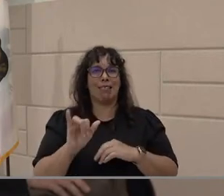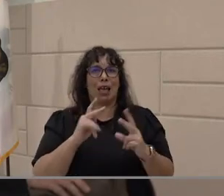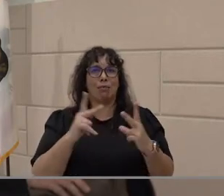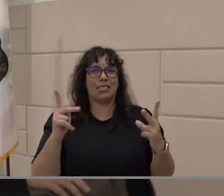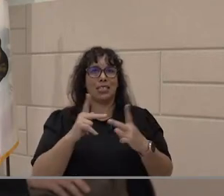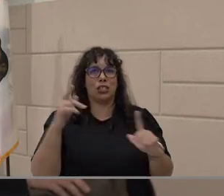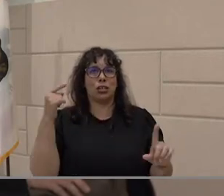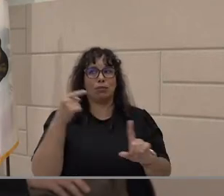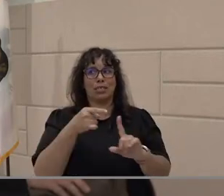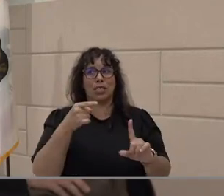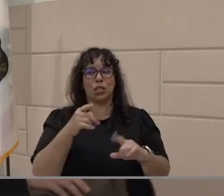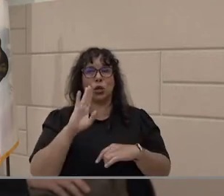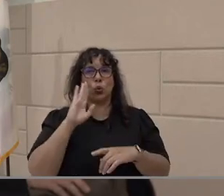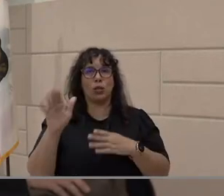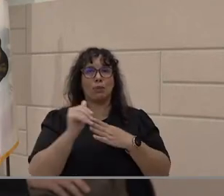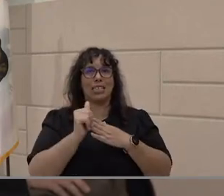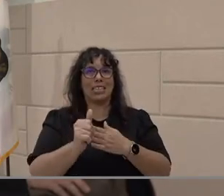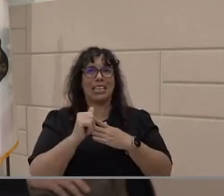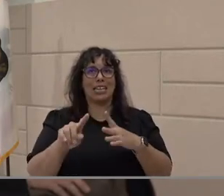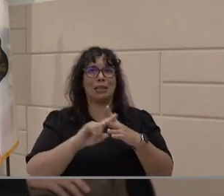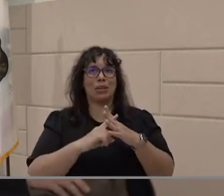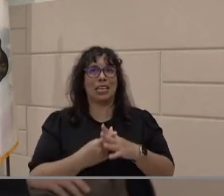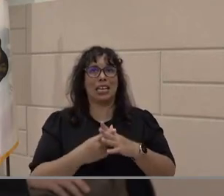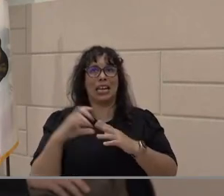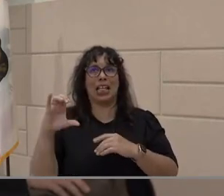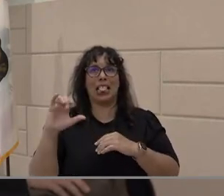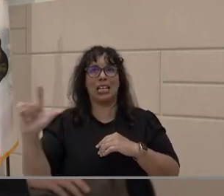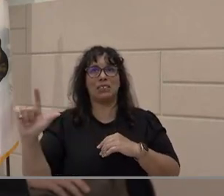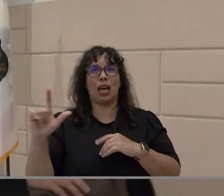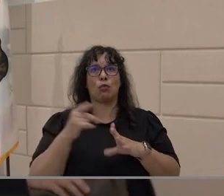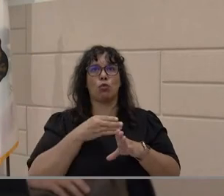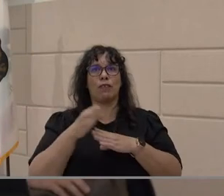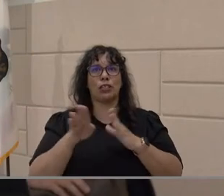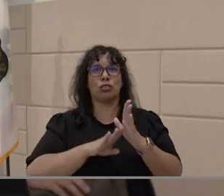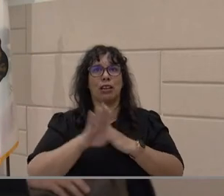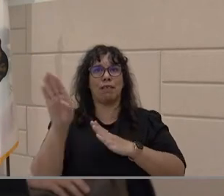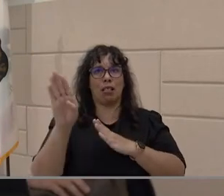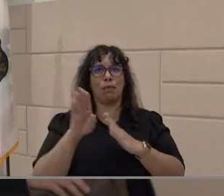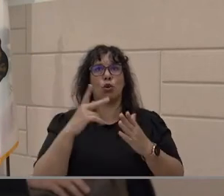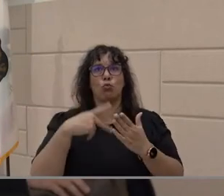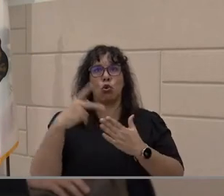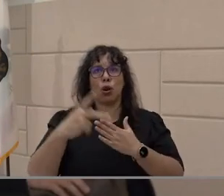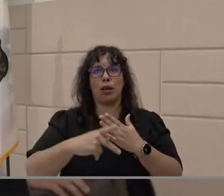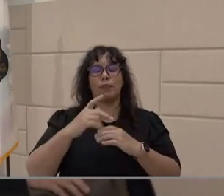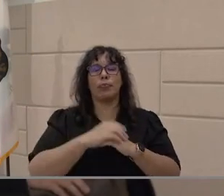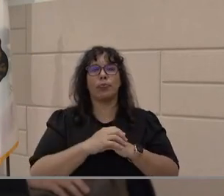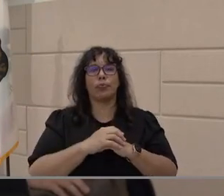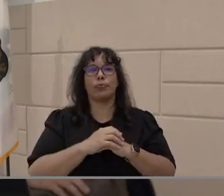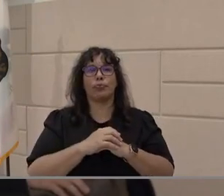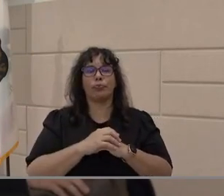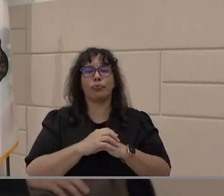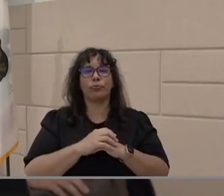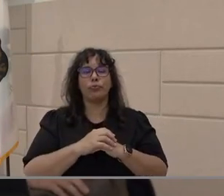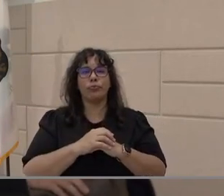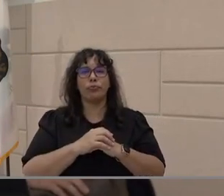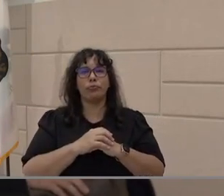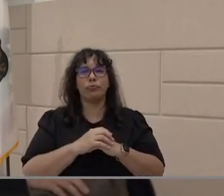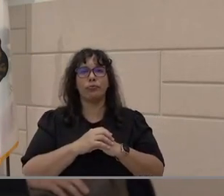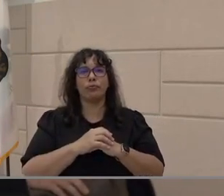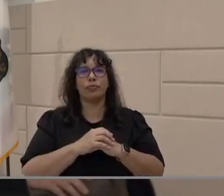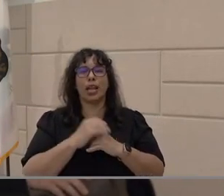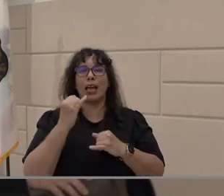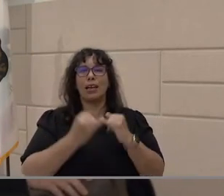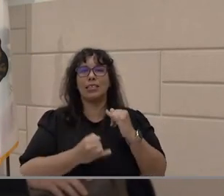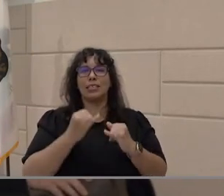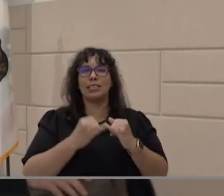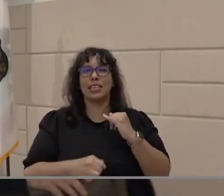ម្មវិធីហ្នឹងនឹងធ្វើការដឹកនាំទៅលើការធ្វើដឹកនាំបុគ្គល